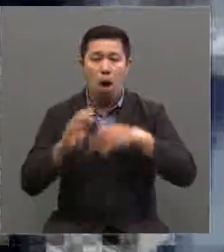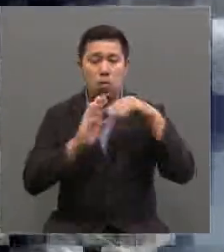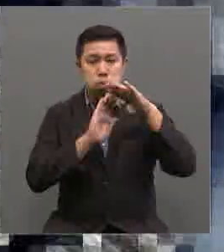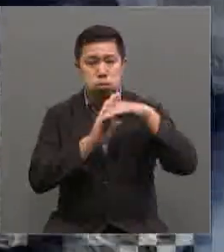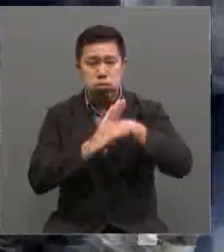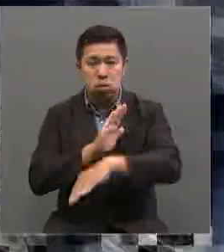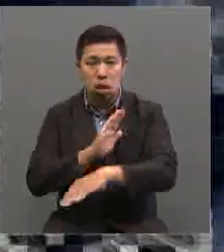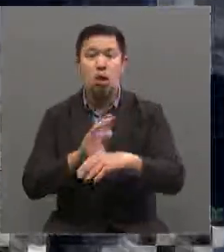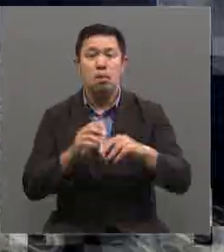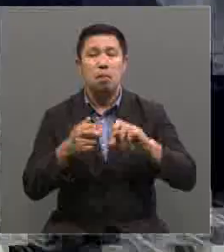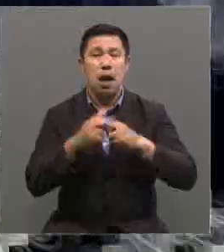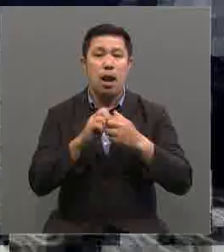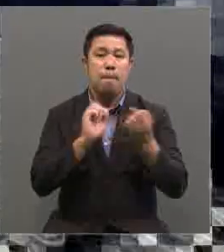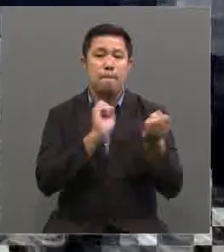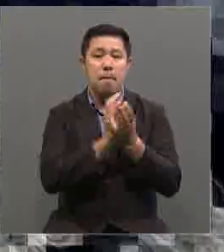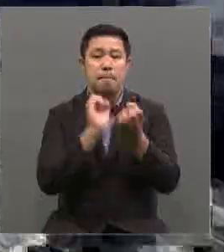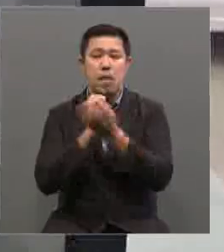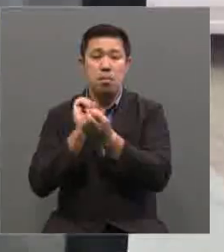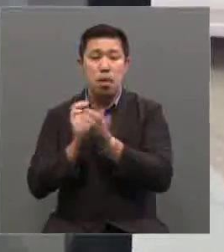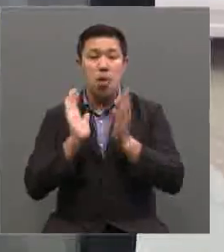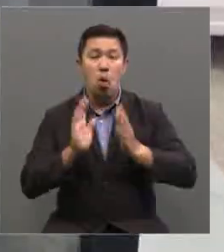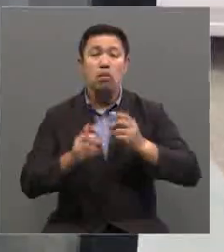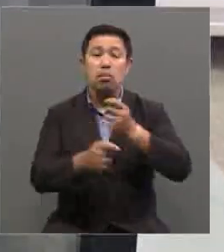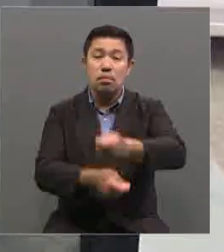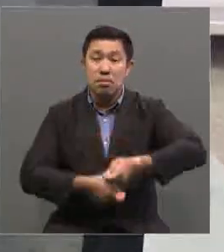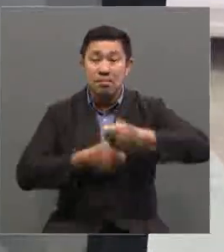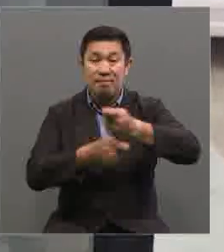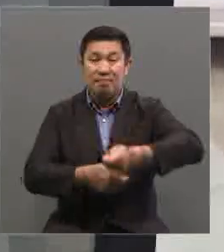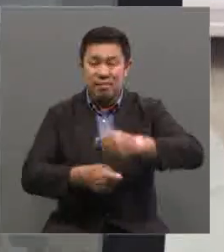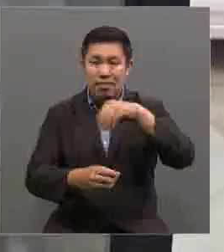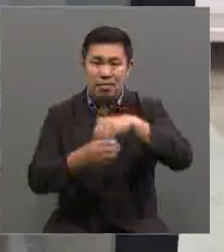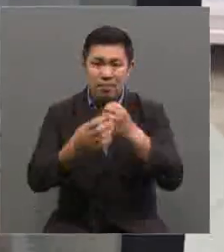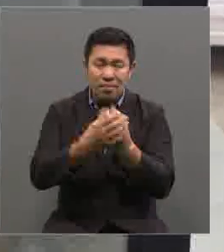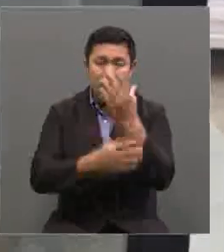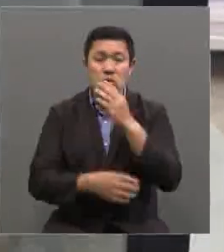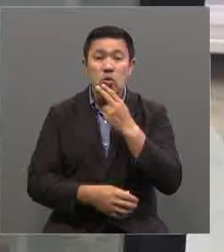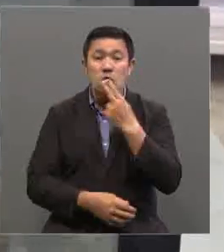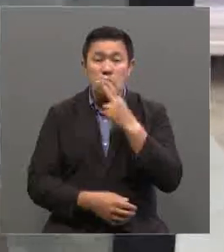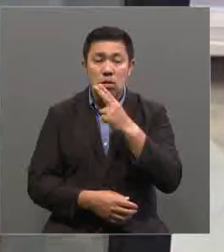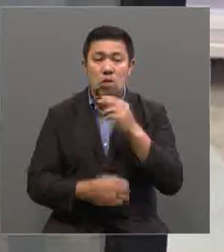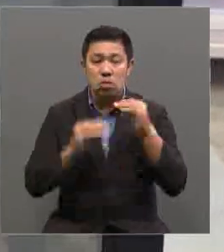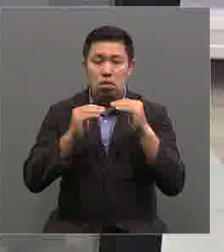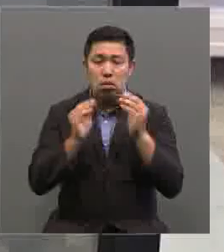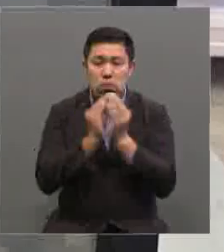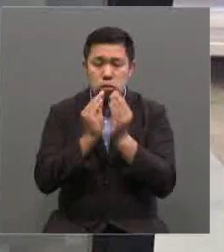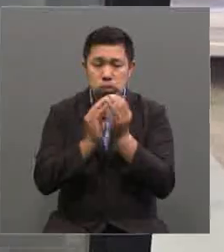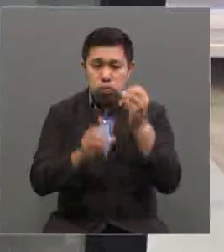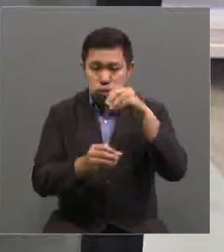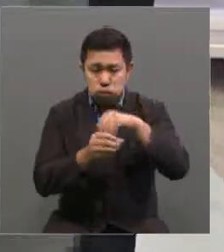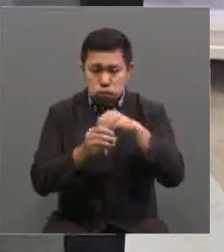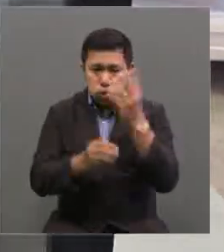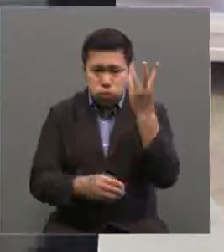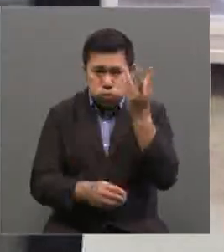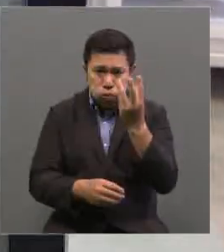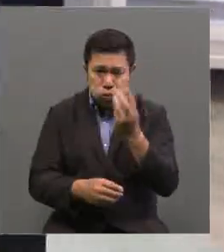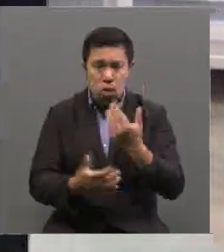และมันก็ส่งเป็นลูกโซ่ต่อไปที่ชาวไร่ยาสูบเขาก็ก็ได้รับโควต้าในการปลูกยาสูบเนี่ยลดลงรายได้เขา